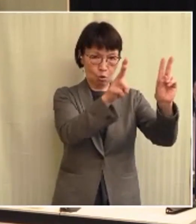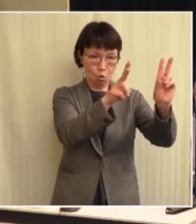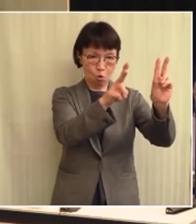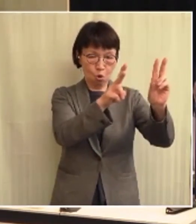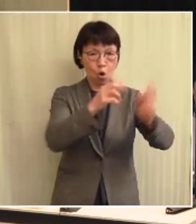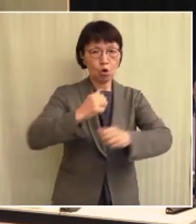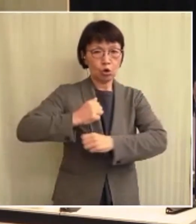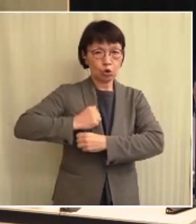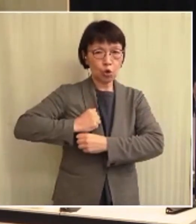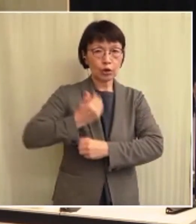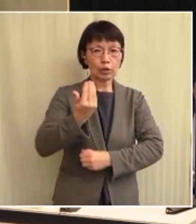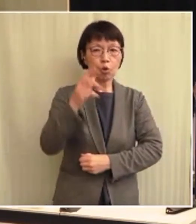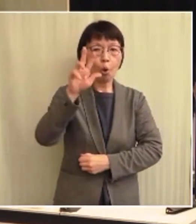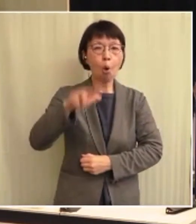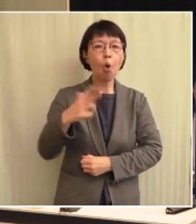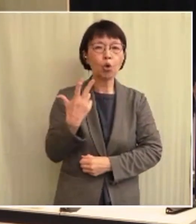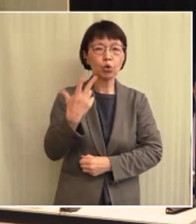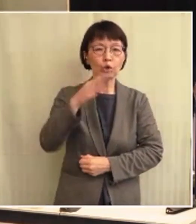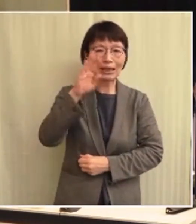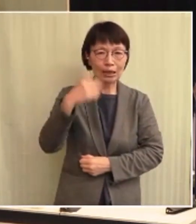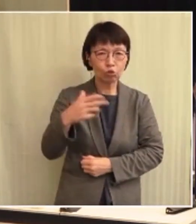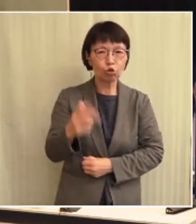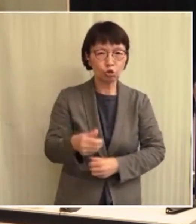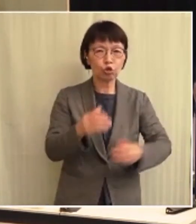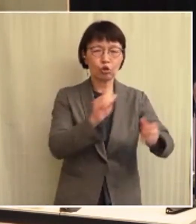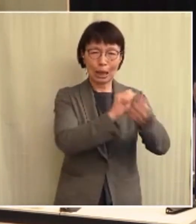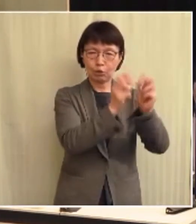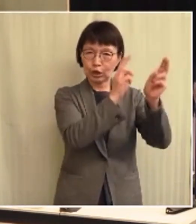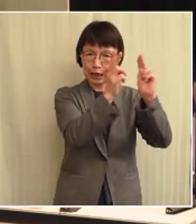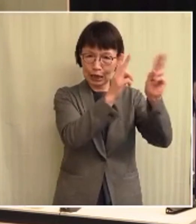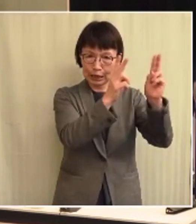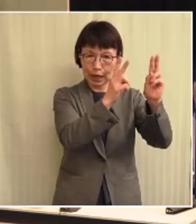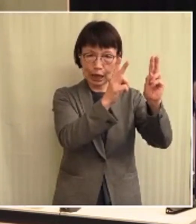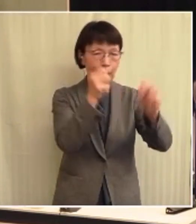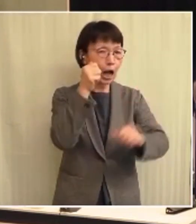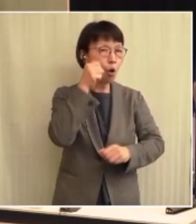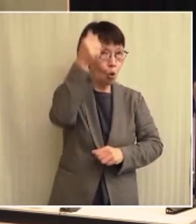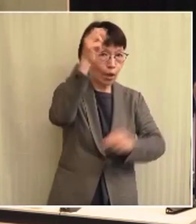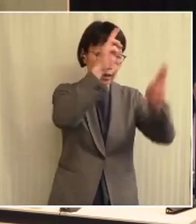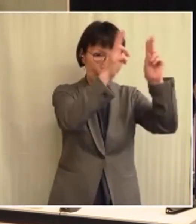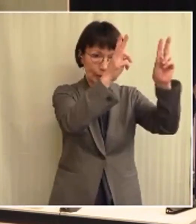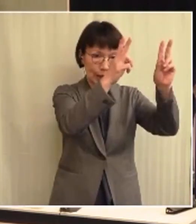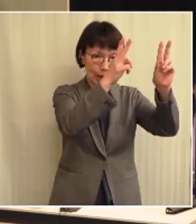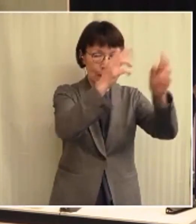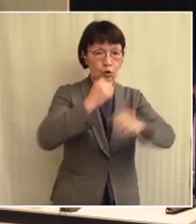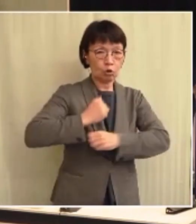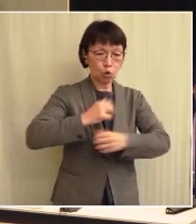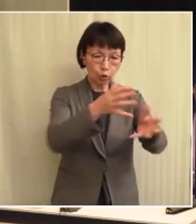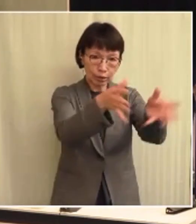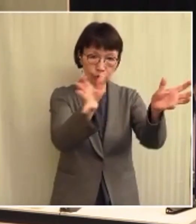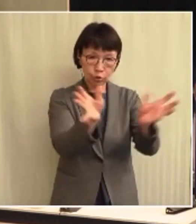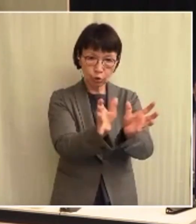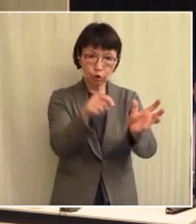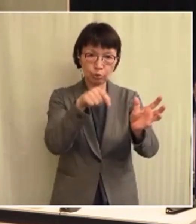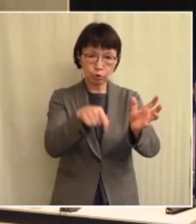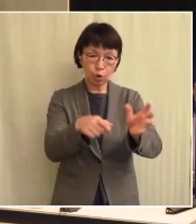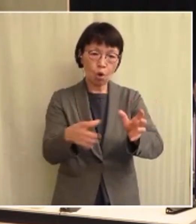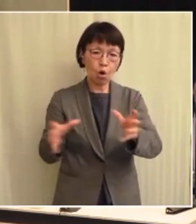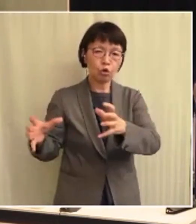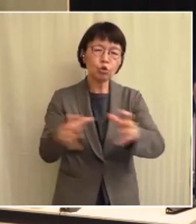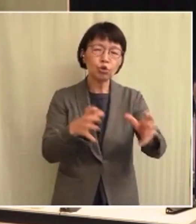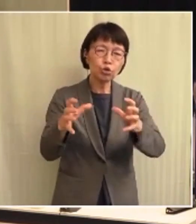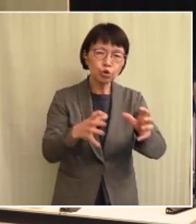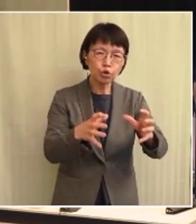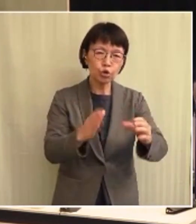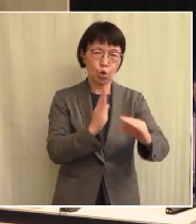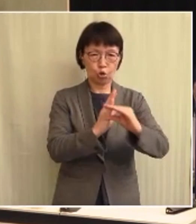鉄ホールディングス株式会社を 100% 親会社としまして、相鉄グループにおける流通セグメントの中核企業として